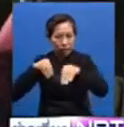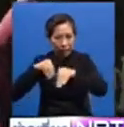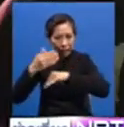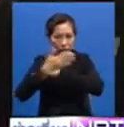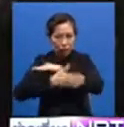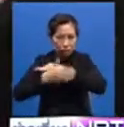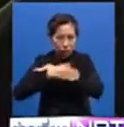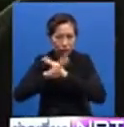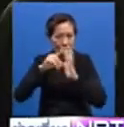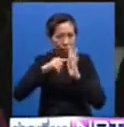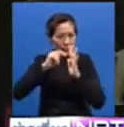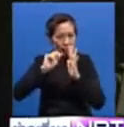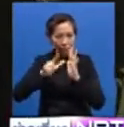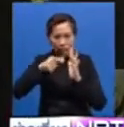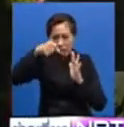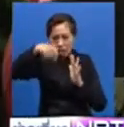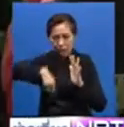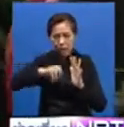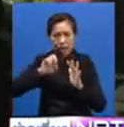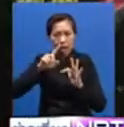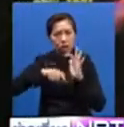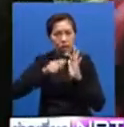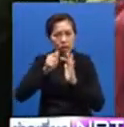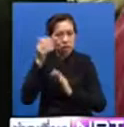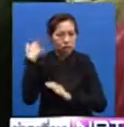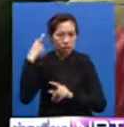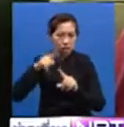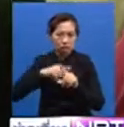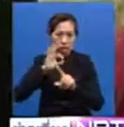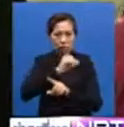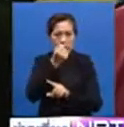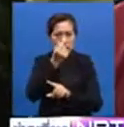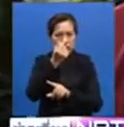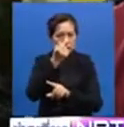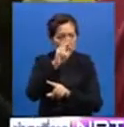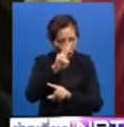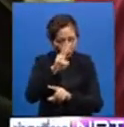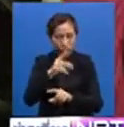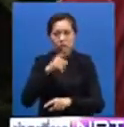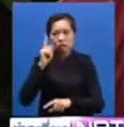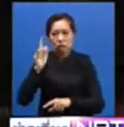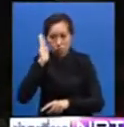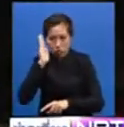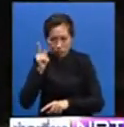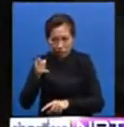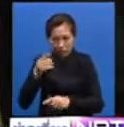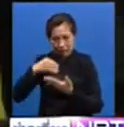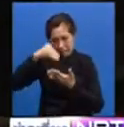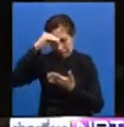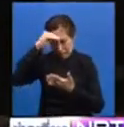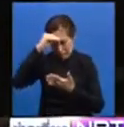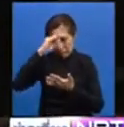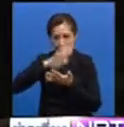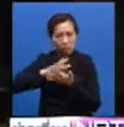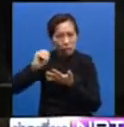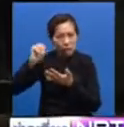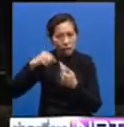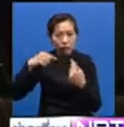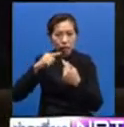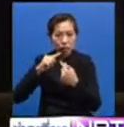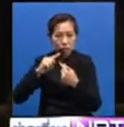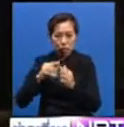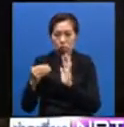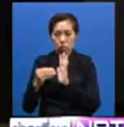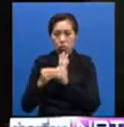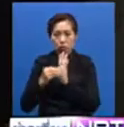ไฟบางซื่อเมื่อวันที่ 12กันยายนและก่อเหตุยิงนายพัชรกัมปาลาสิรินักศึกษามหาวิทยาลัยเทคโนโลยี